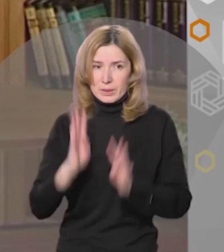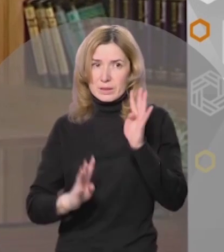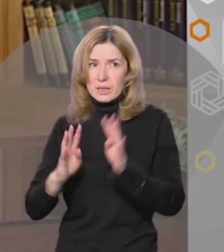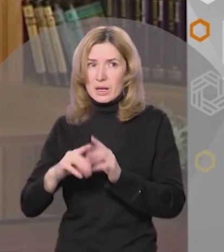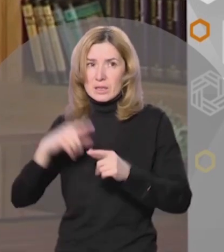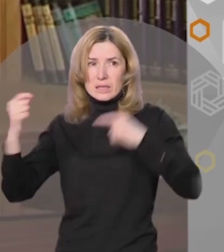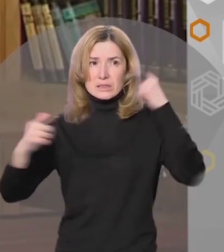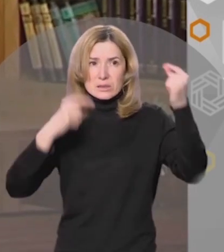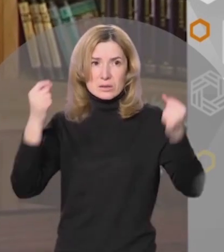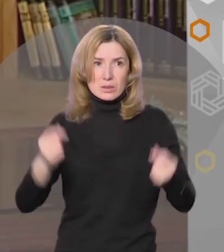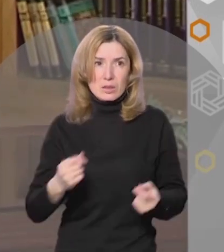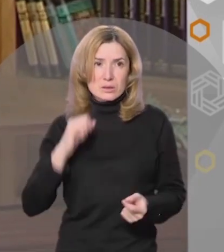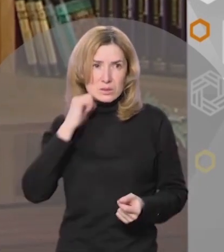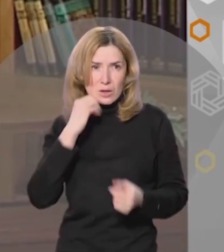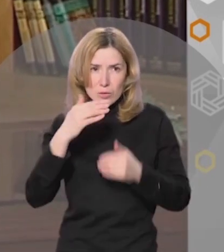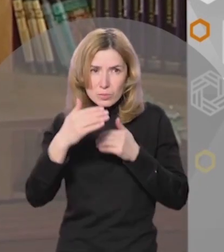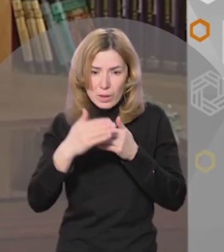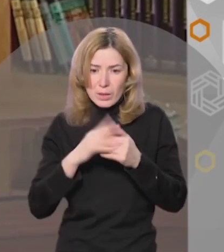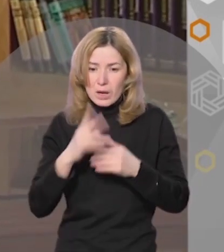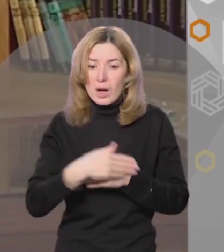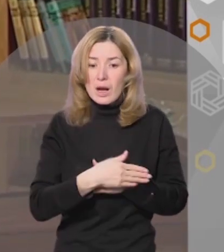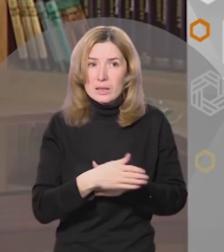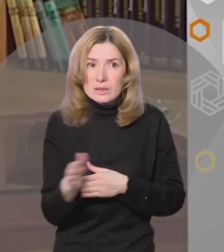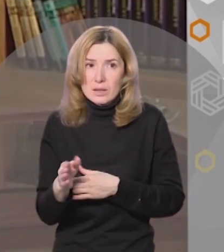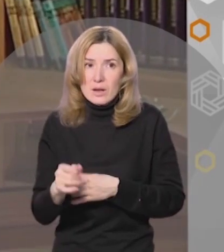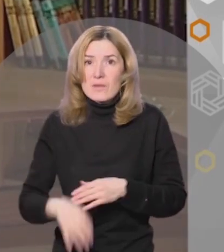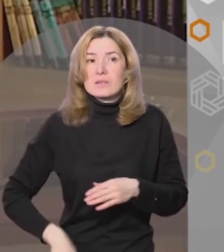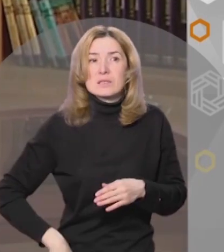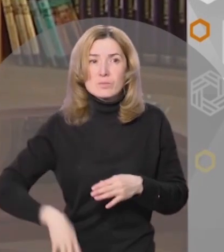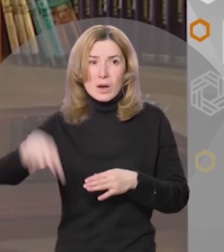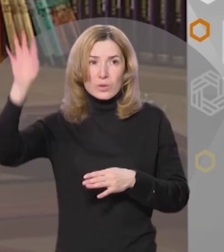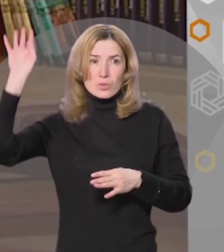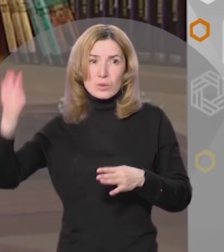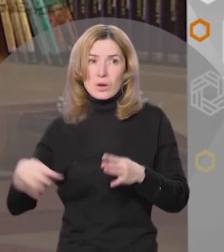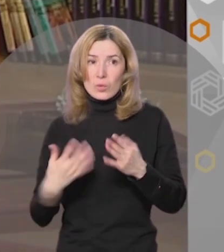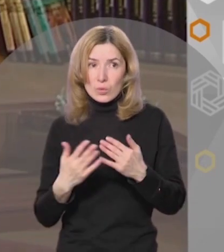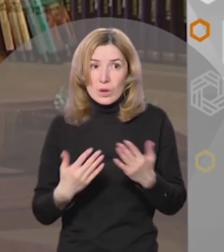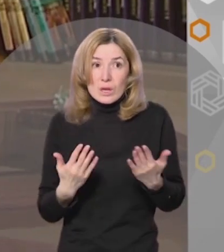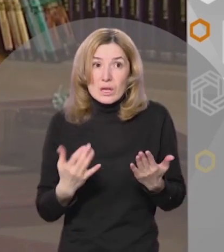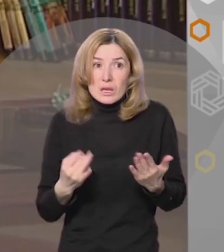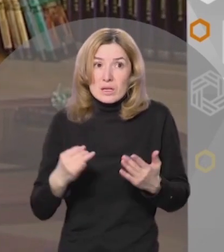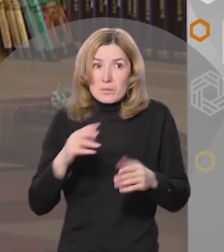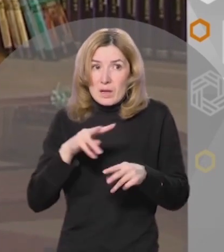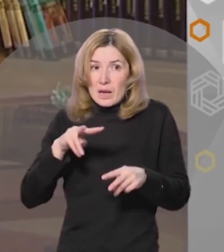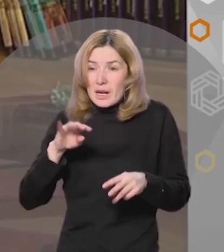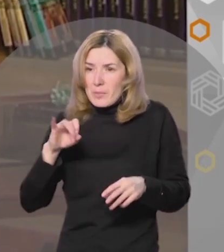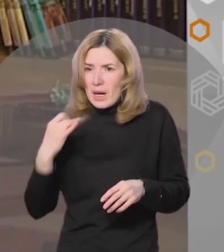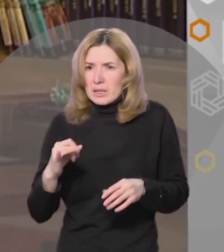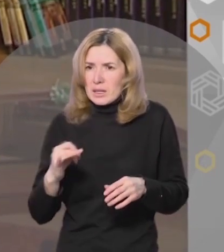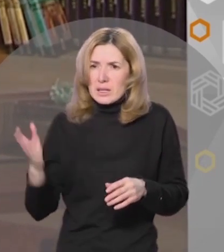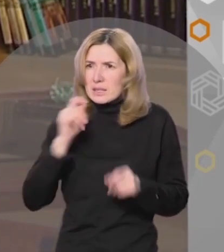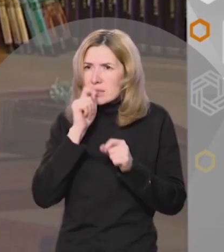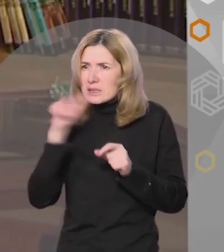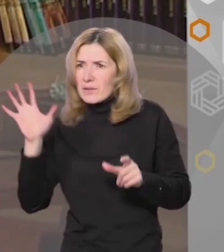стебли лебеды. Старушка подошла к калитке, взмахнула рукой и забормотала: «Ты, репейник, не